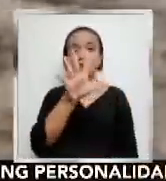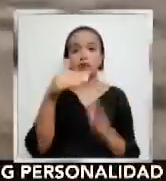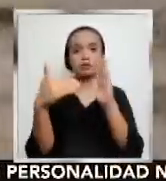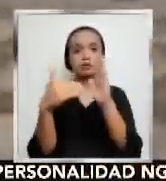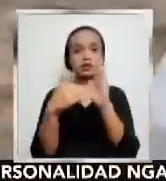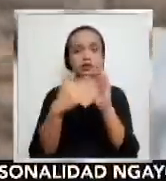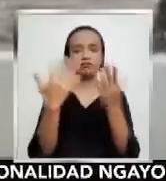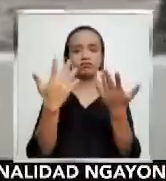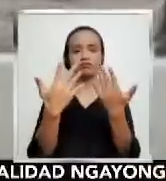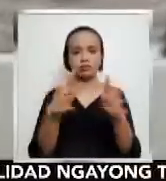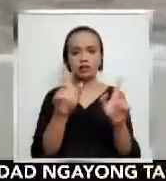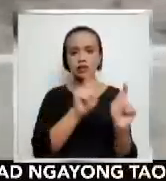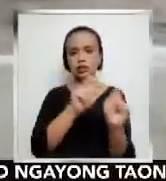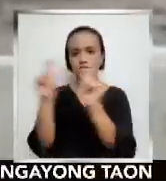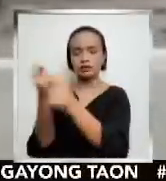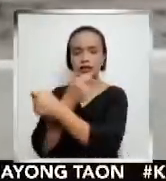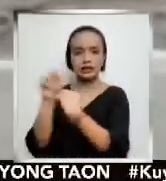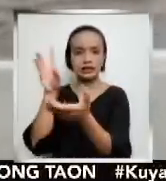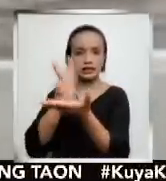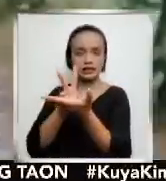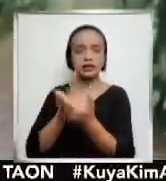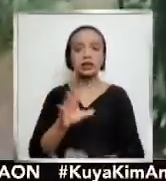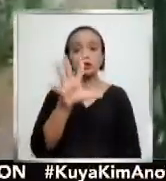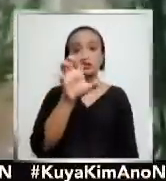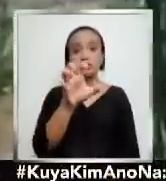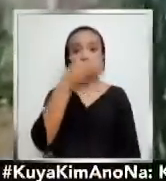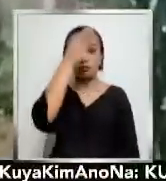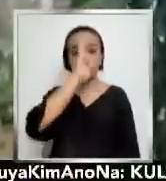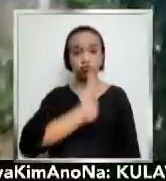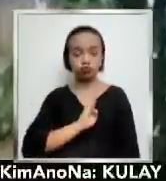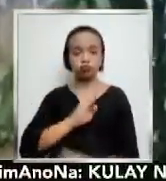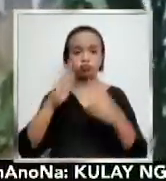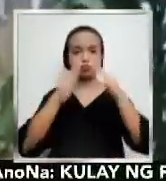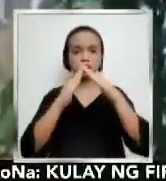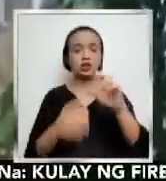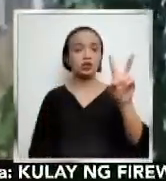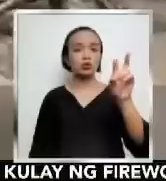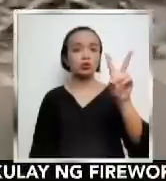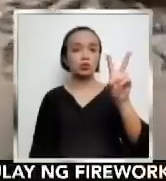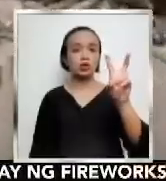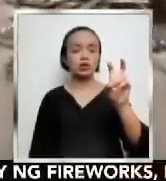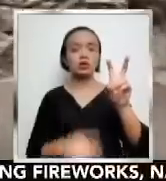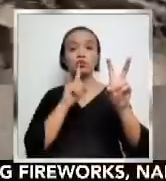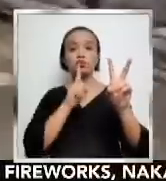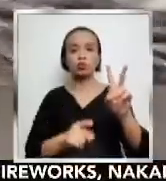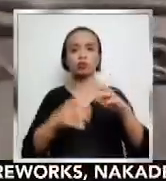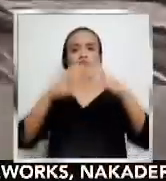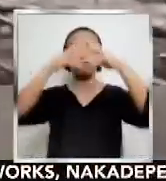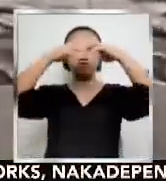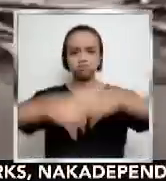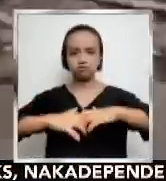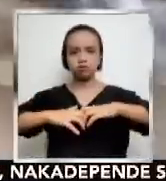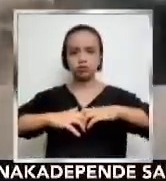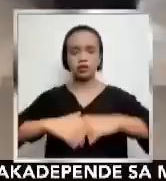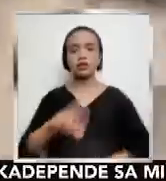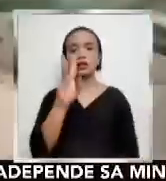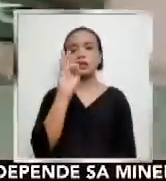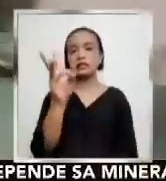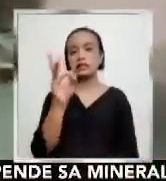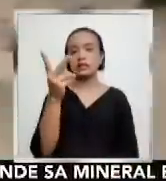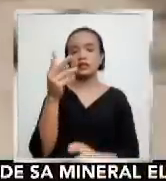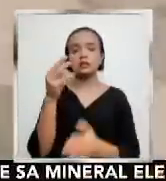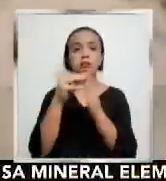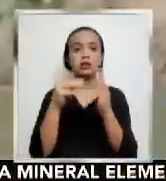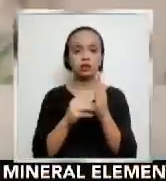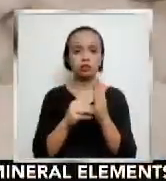inilikas. Sa mahigit 500 namang nasirang bahay, halos 200 ang tuluyang nawasak. Halos 60 million pesos ang halaga ng napinsala